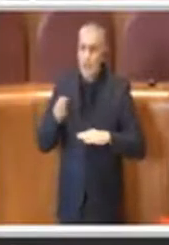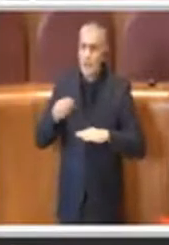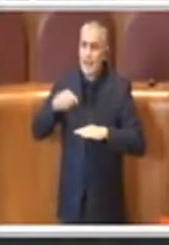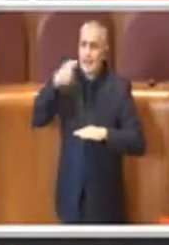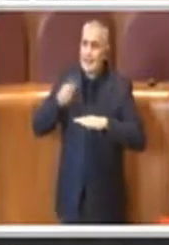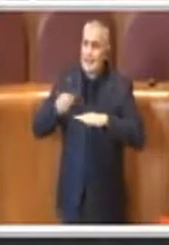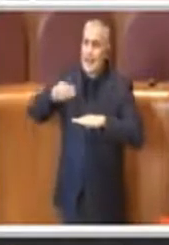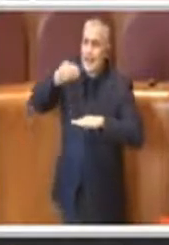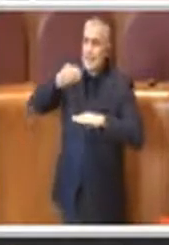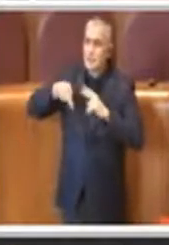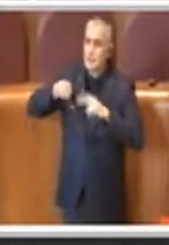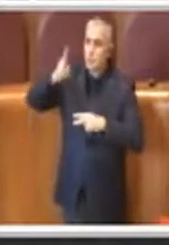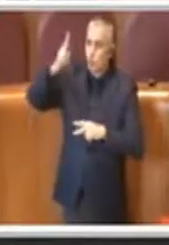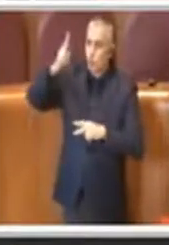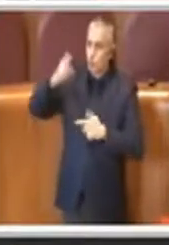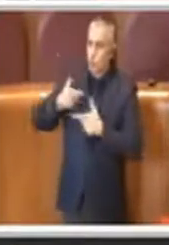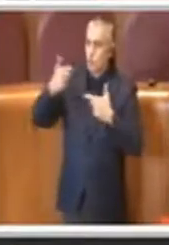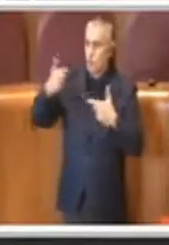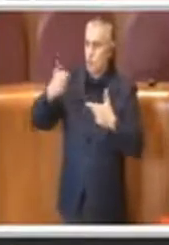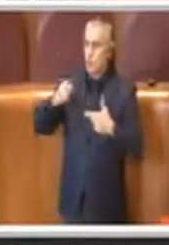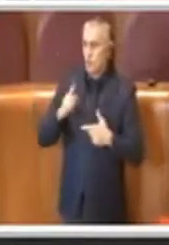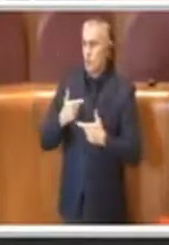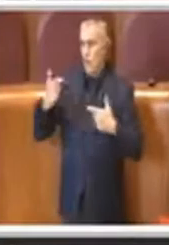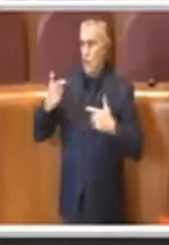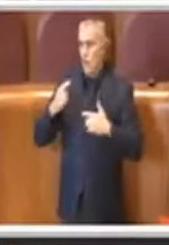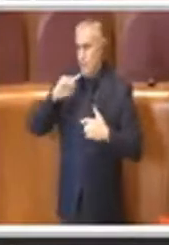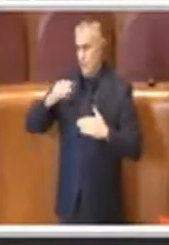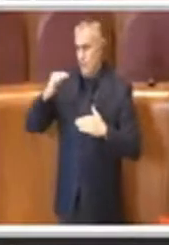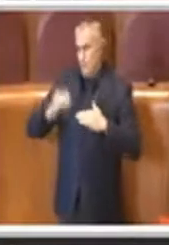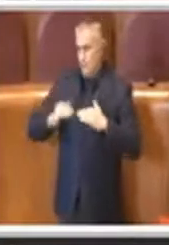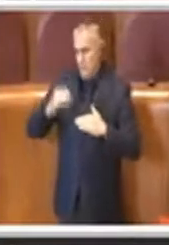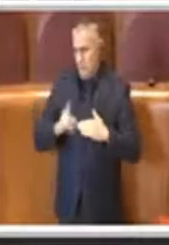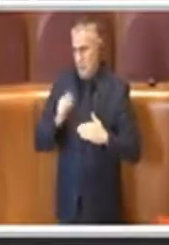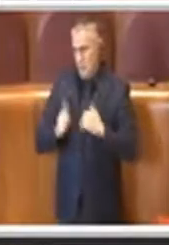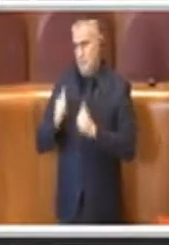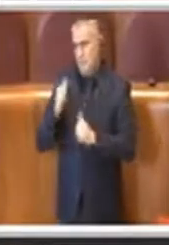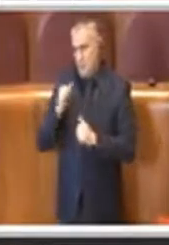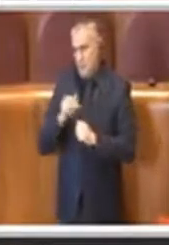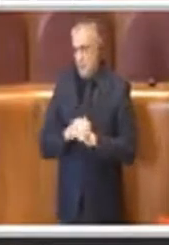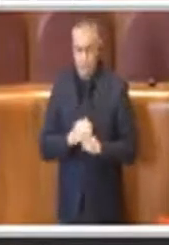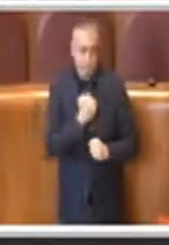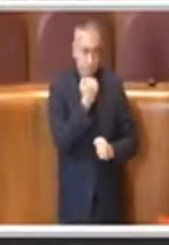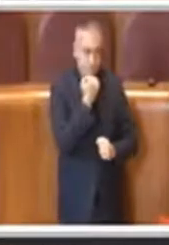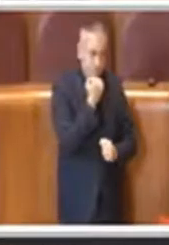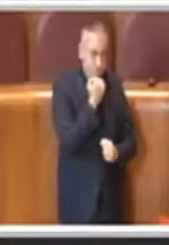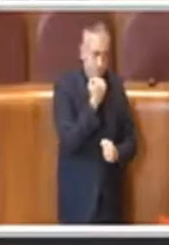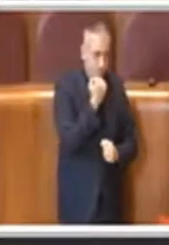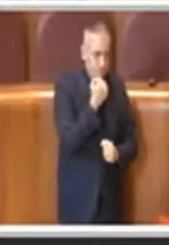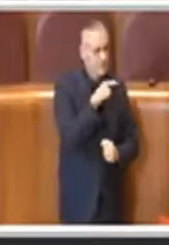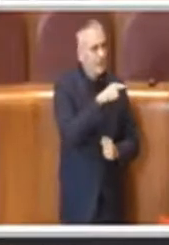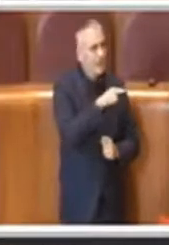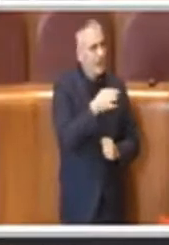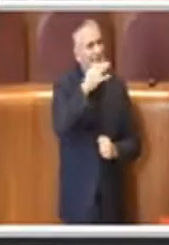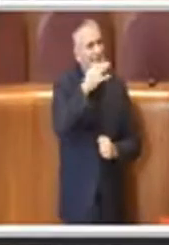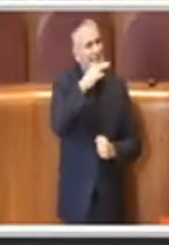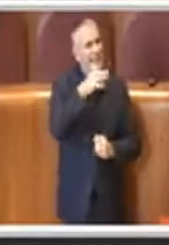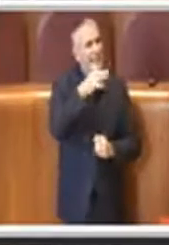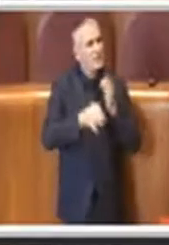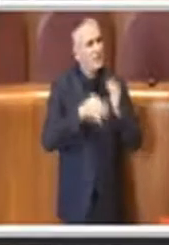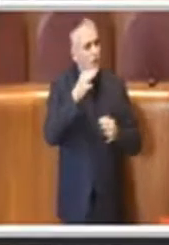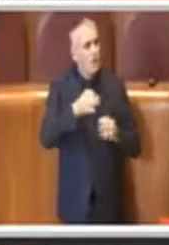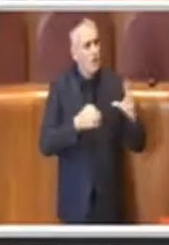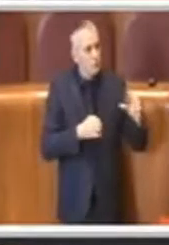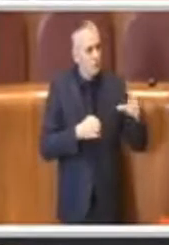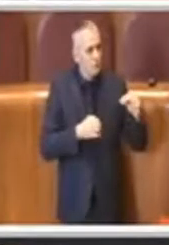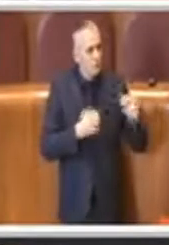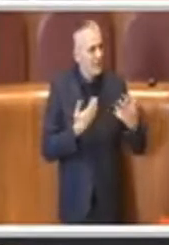non andavano fatti maturare perché andavano riconosciuti prima. Scusi, consigliere, non si è capita la dichiarazione di voto dopo tutto questo parlare